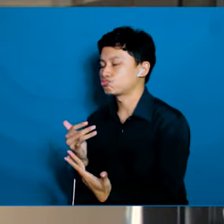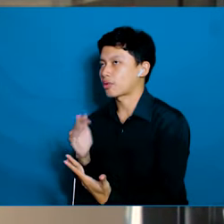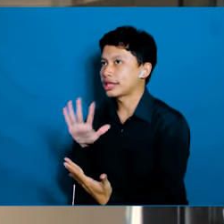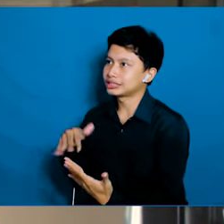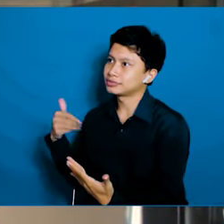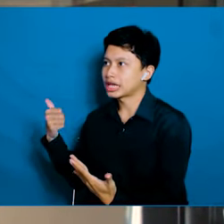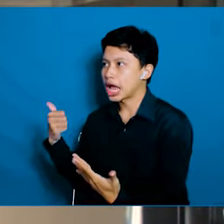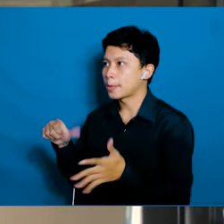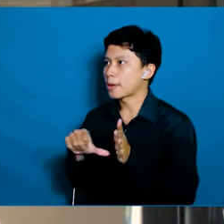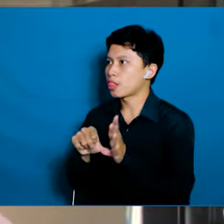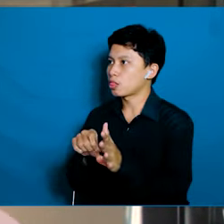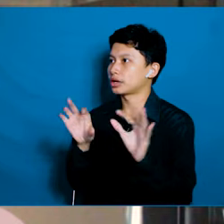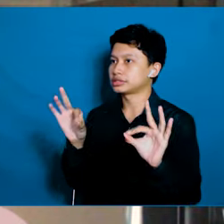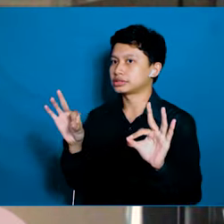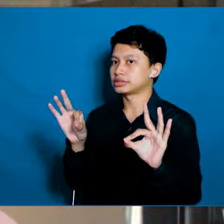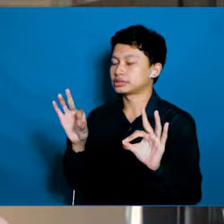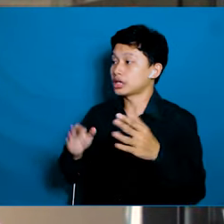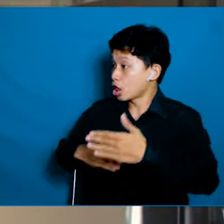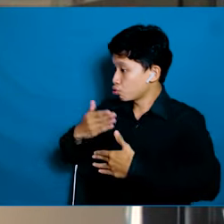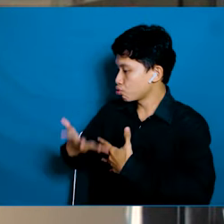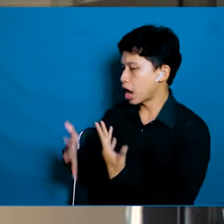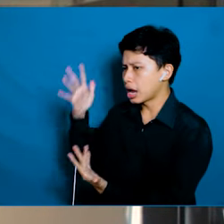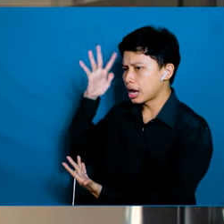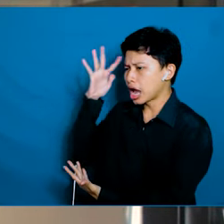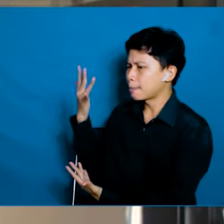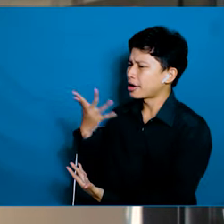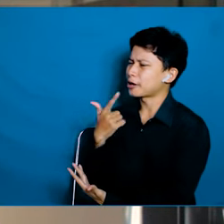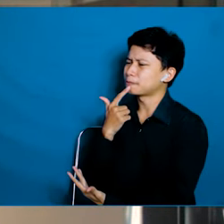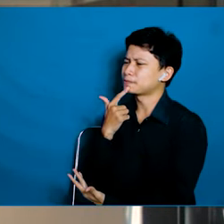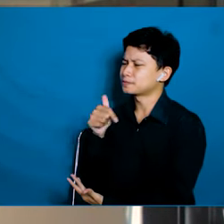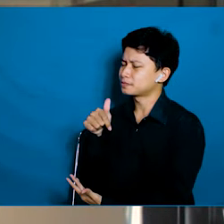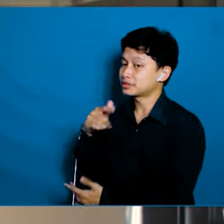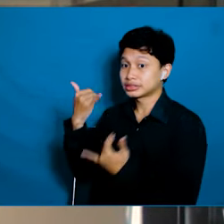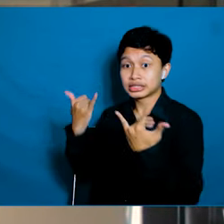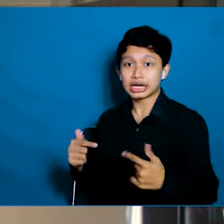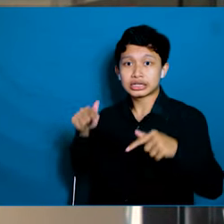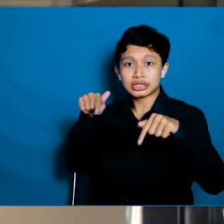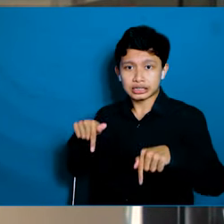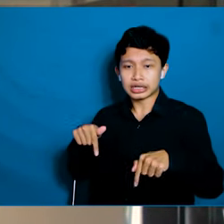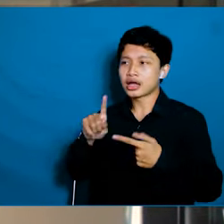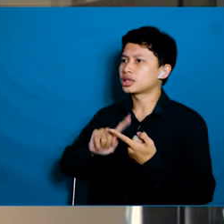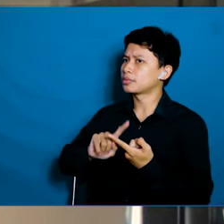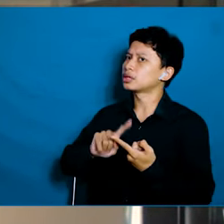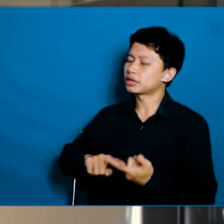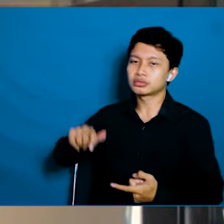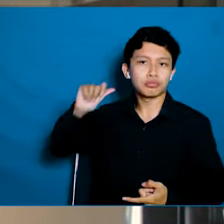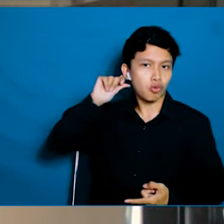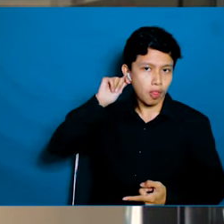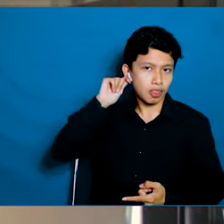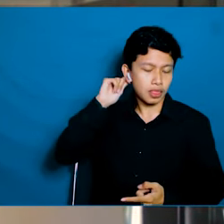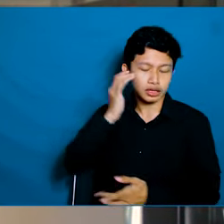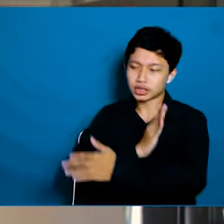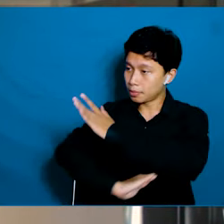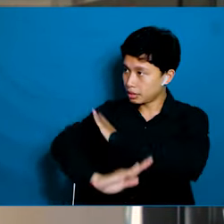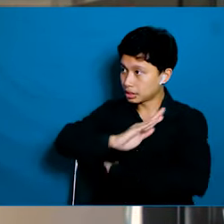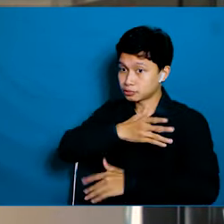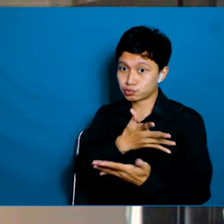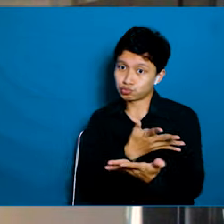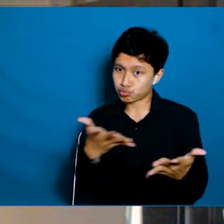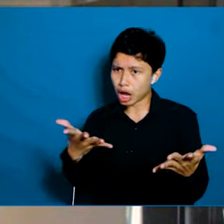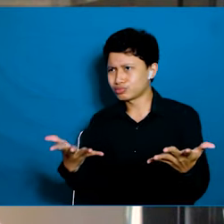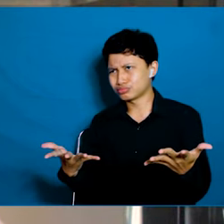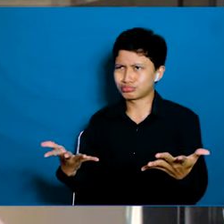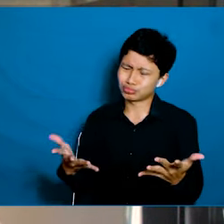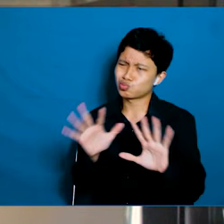bisa membantu. Kemudian yang terlepas lagi bahwa selama ini kawan-kawan perempuan